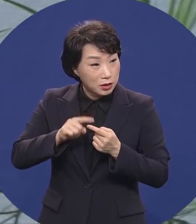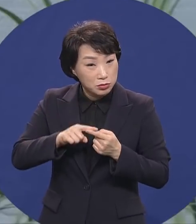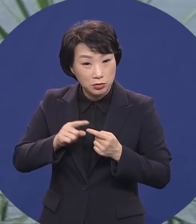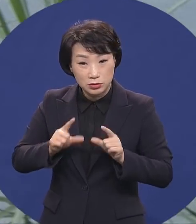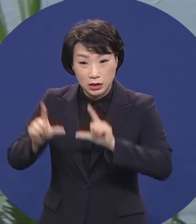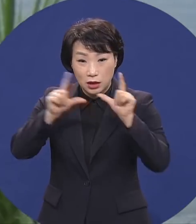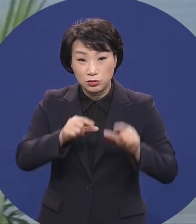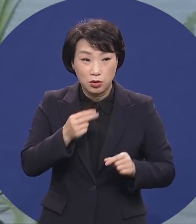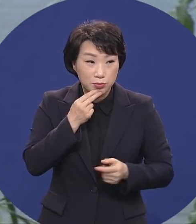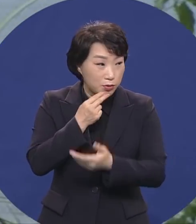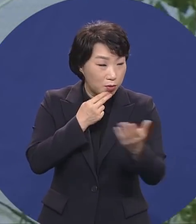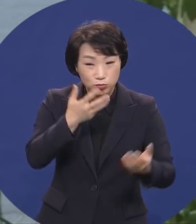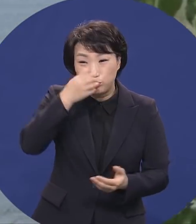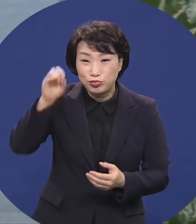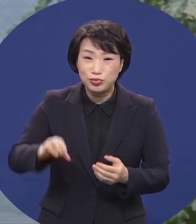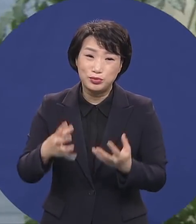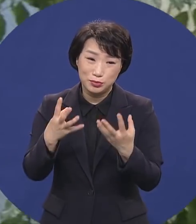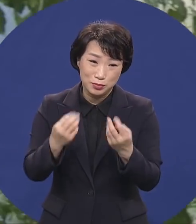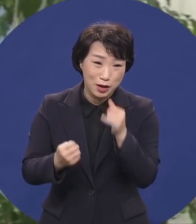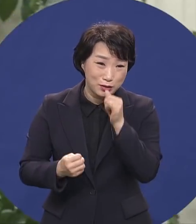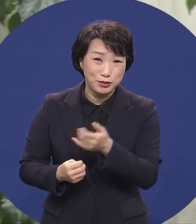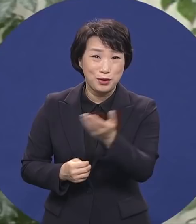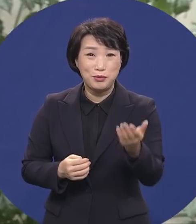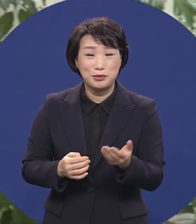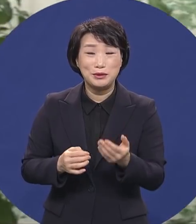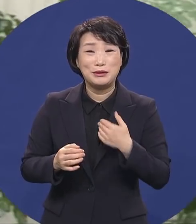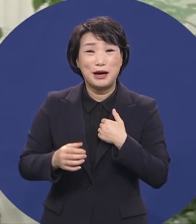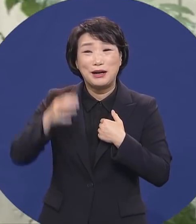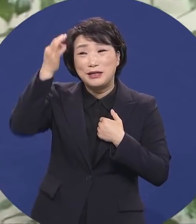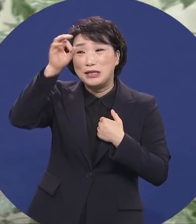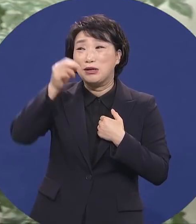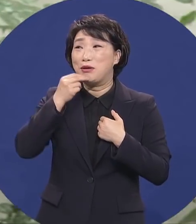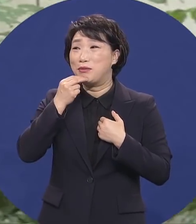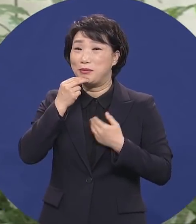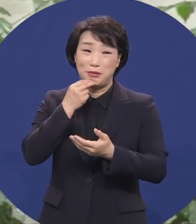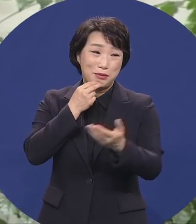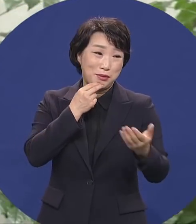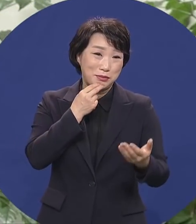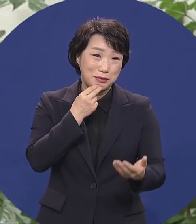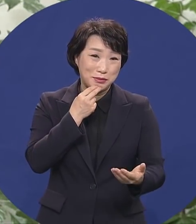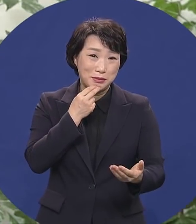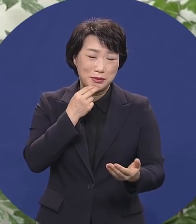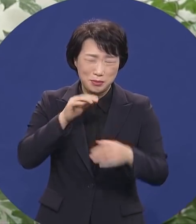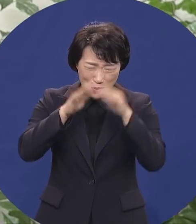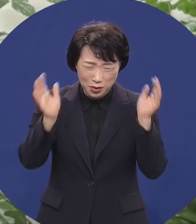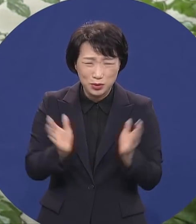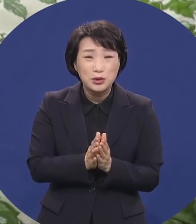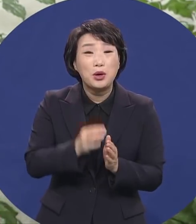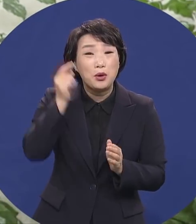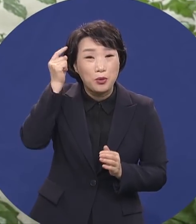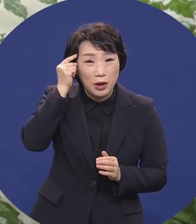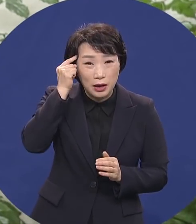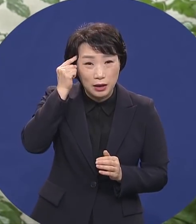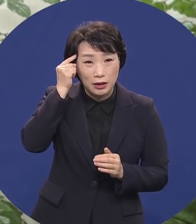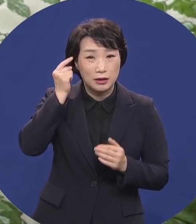무시하며 사느냐 그 말이야. 얼마나 인정하지 않으며 사느냐. 이게 다 뭐 때문이냐?